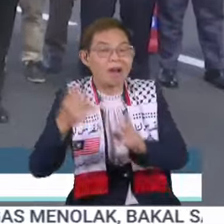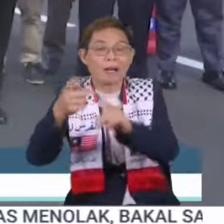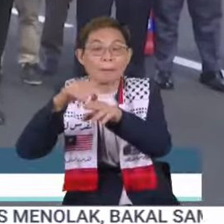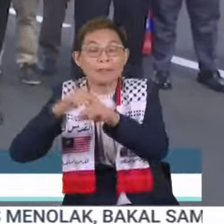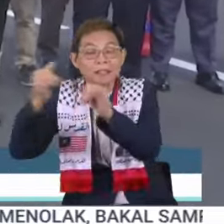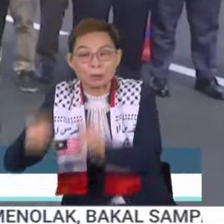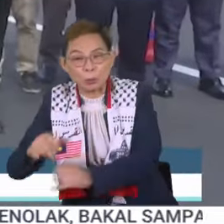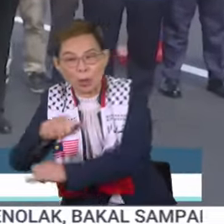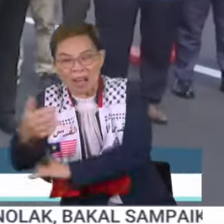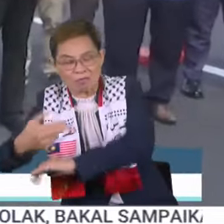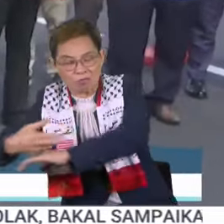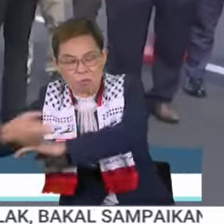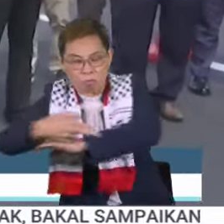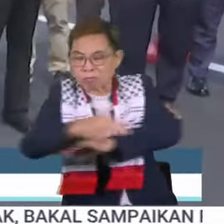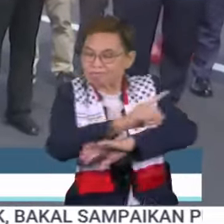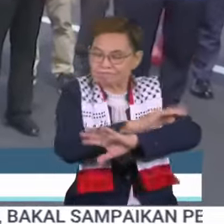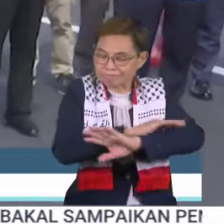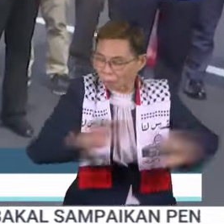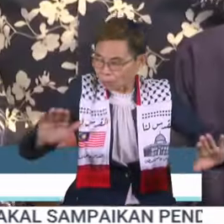individu lain.